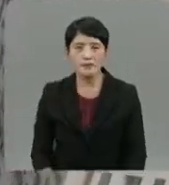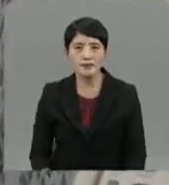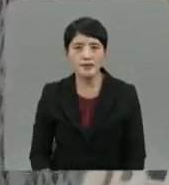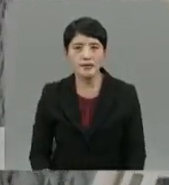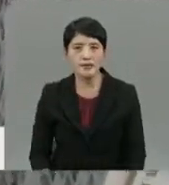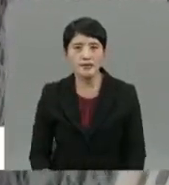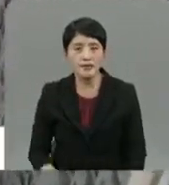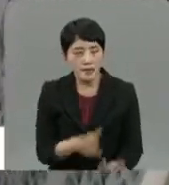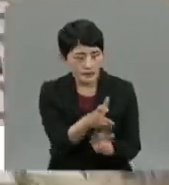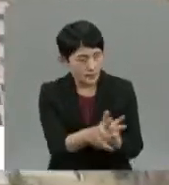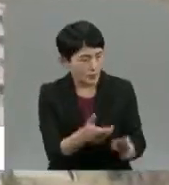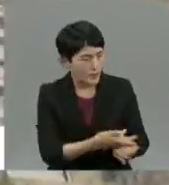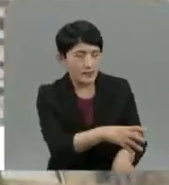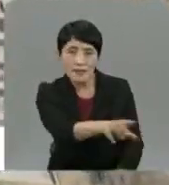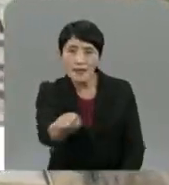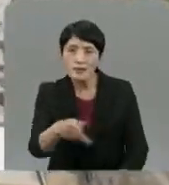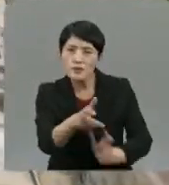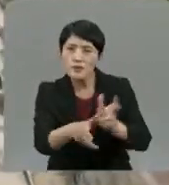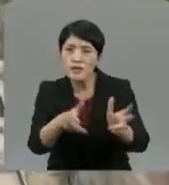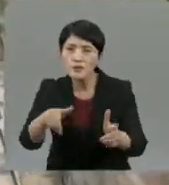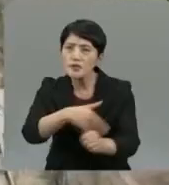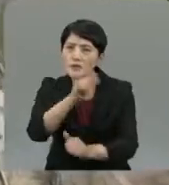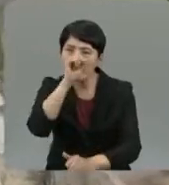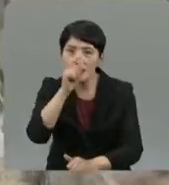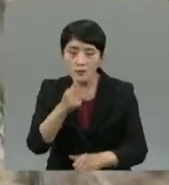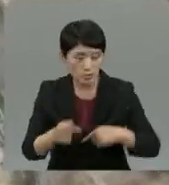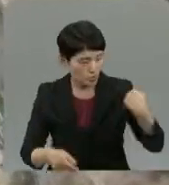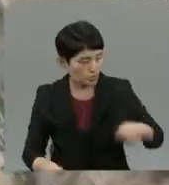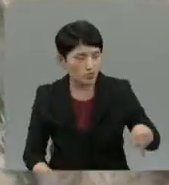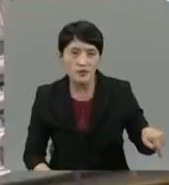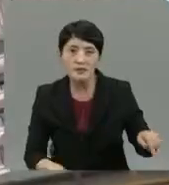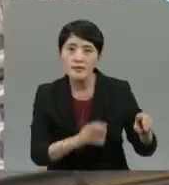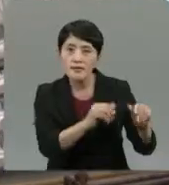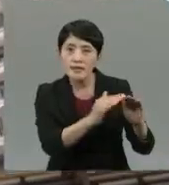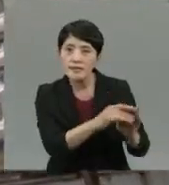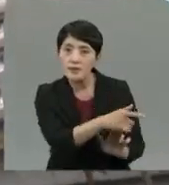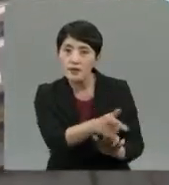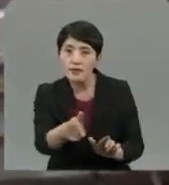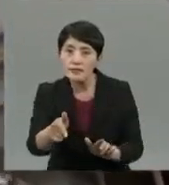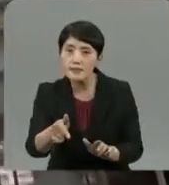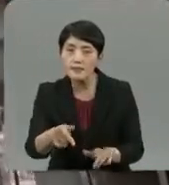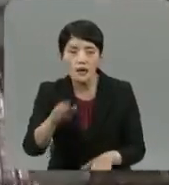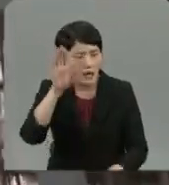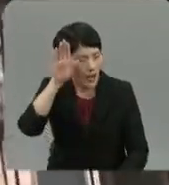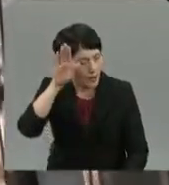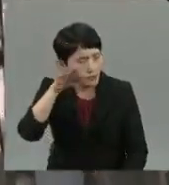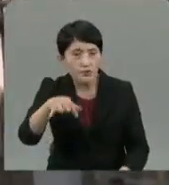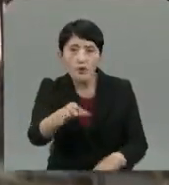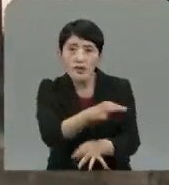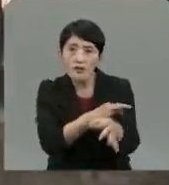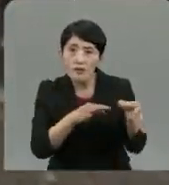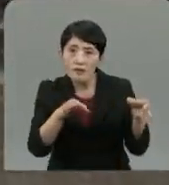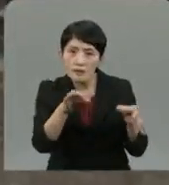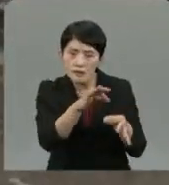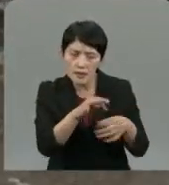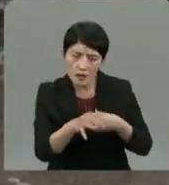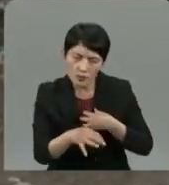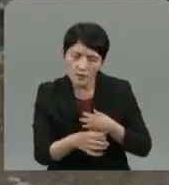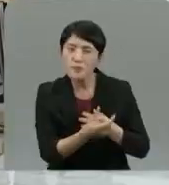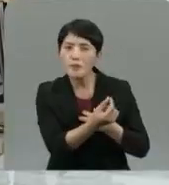Кроме того усиливаются опасения по поводу роста мировых цен на зерновые культуры